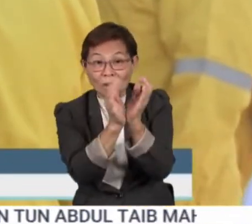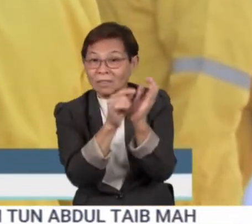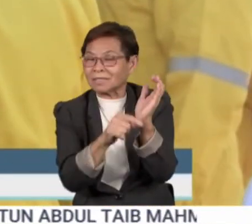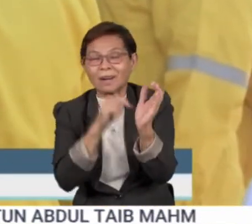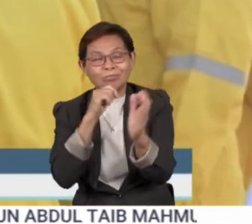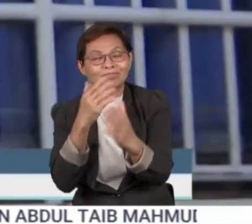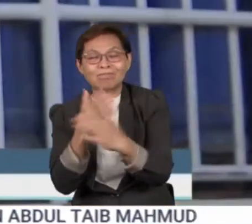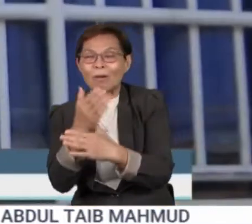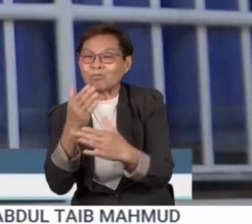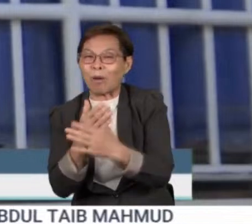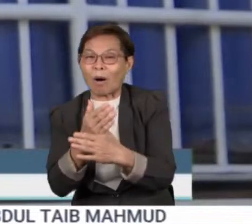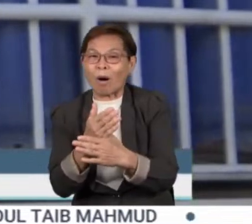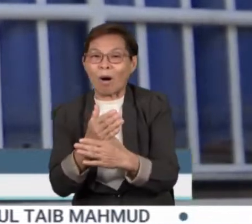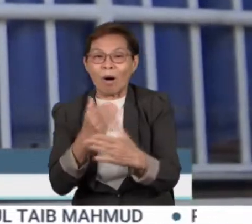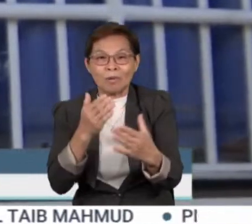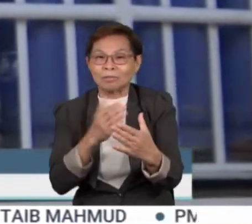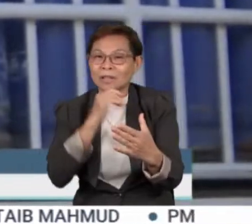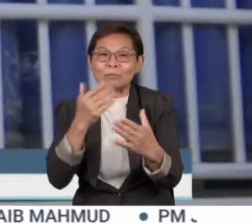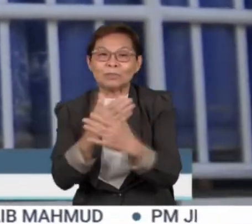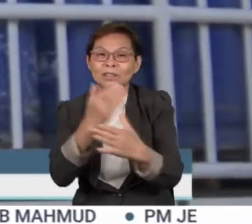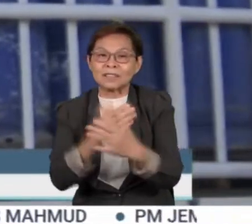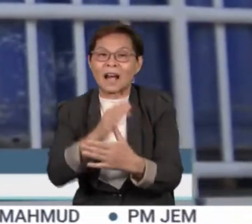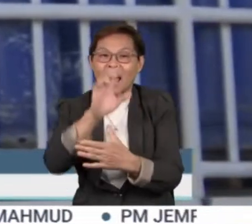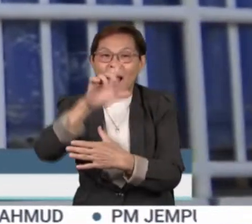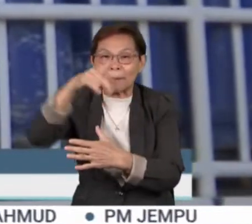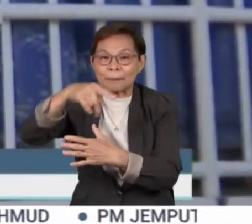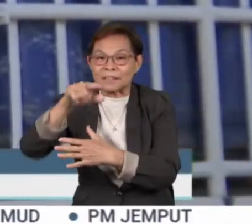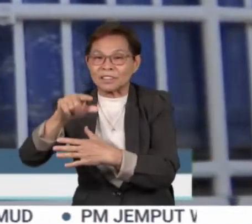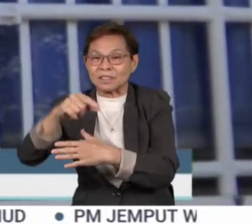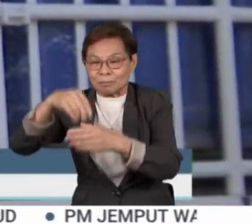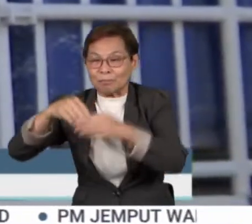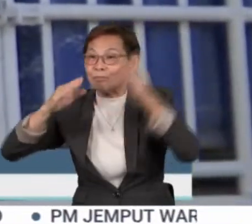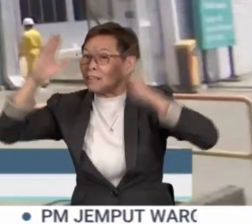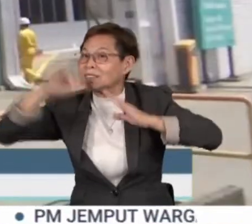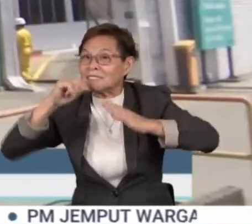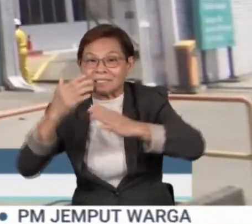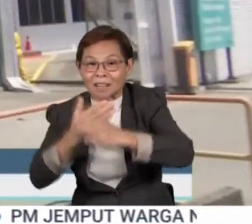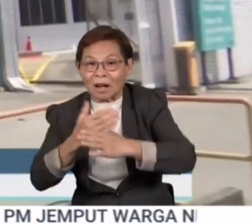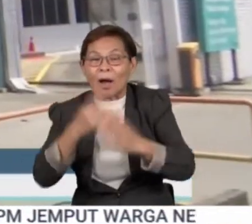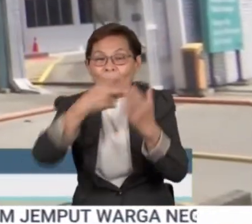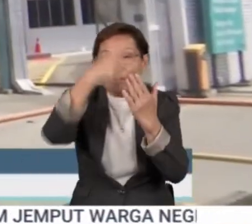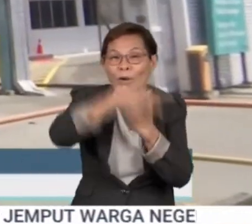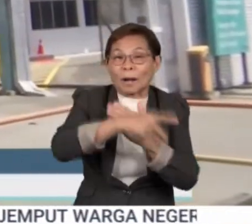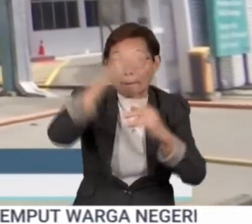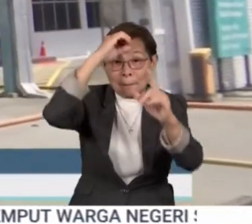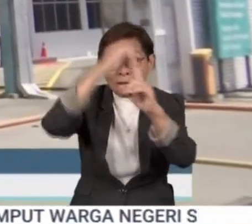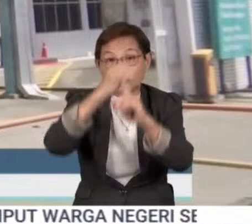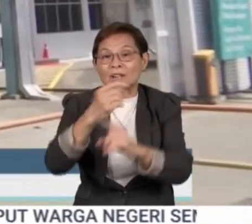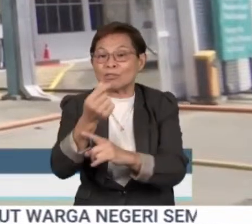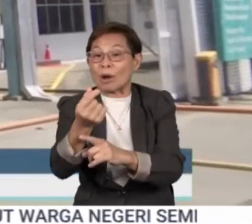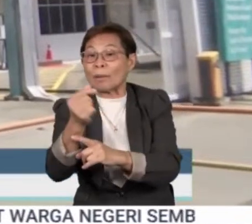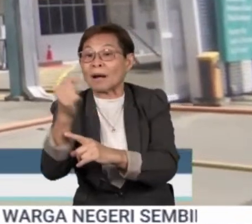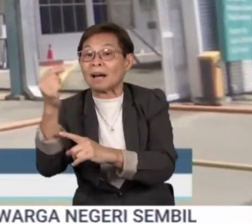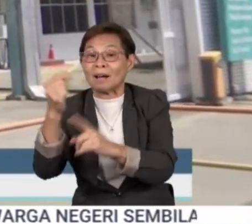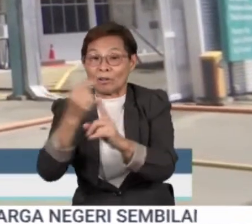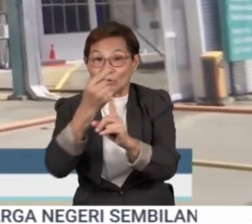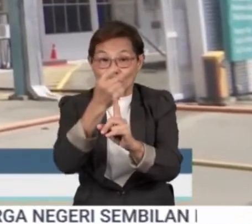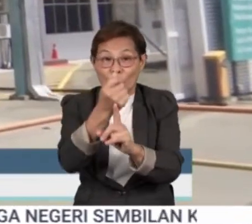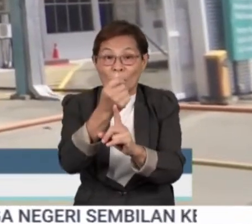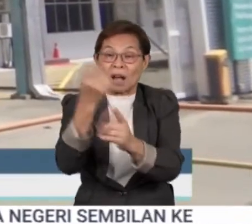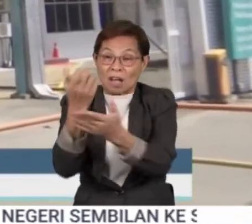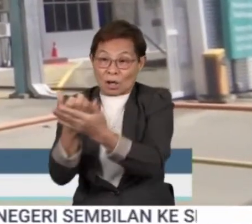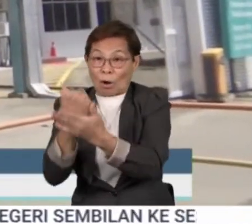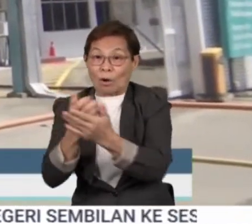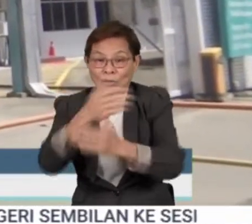akan menjejaskan kelangsungan bekalan LPG dalam negara. Program misi Rahmah Ekonomi Sempadan Malaysia Brunei